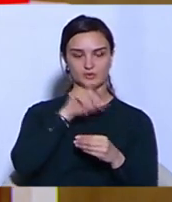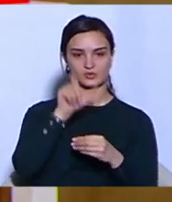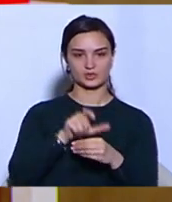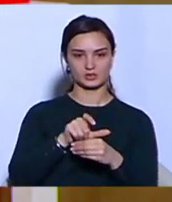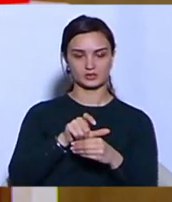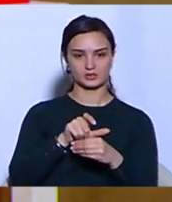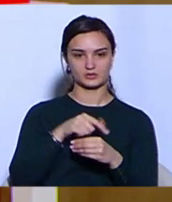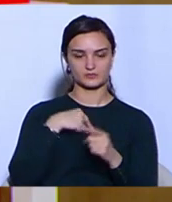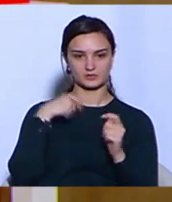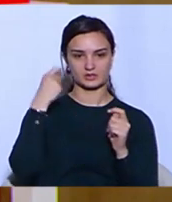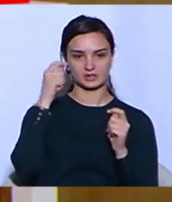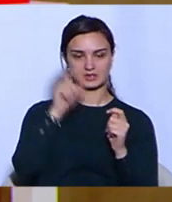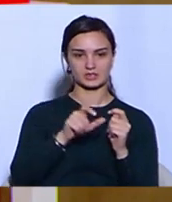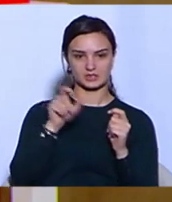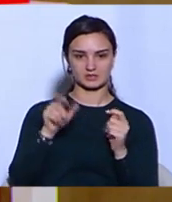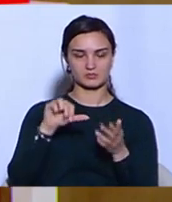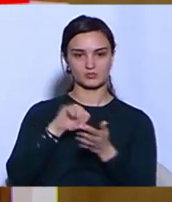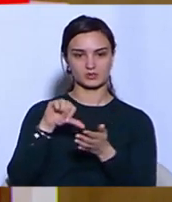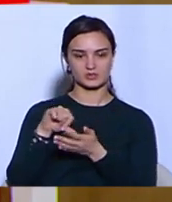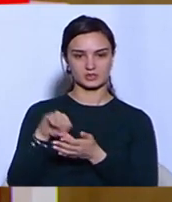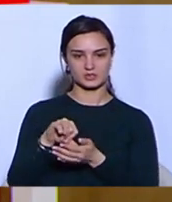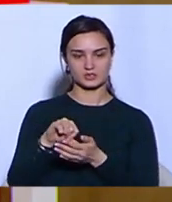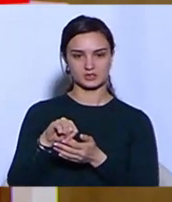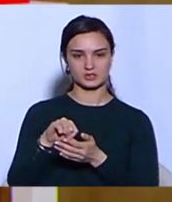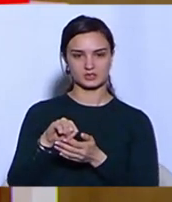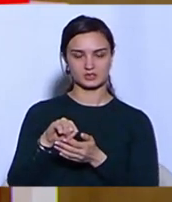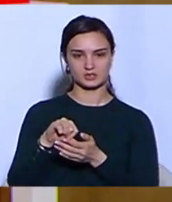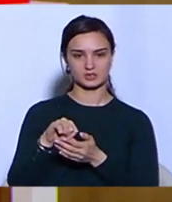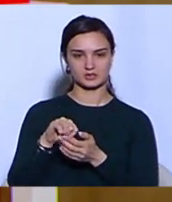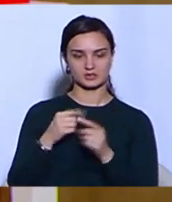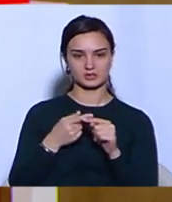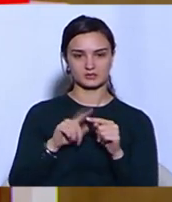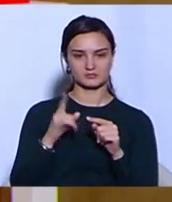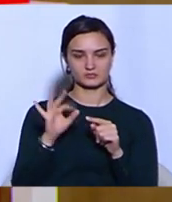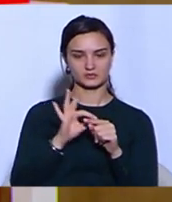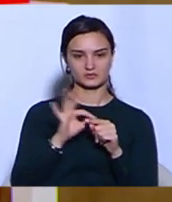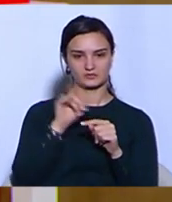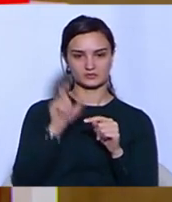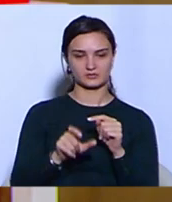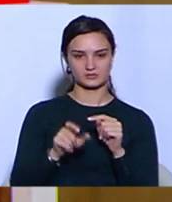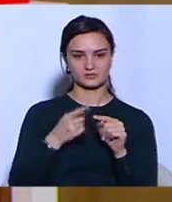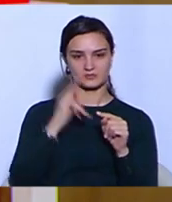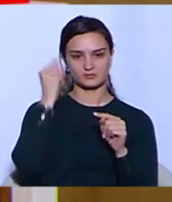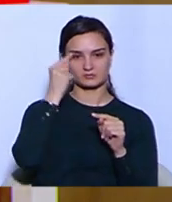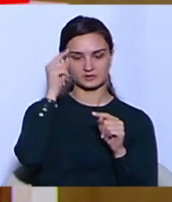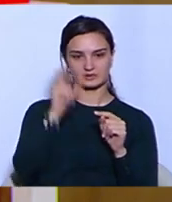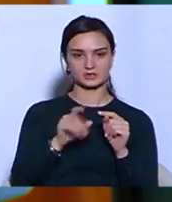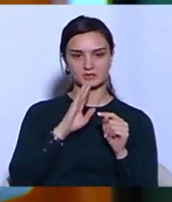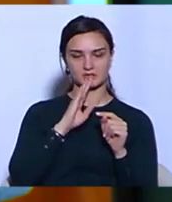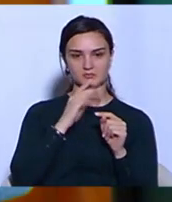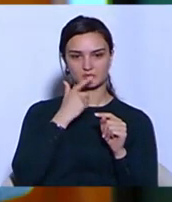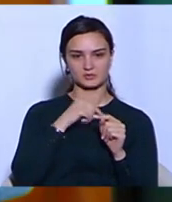და ჩვენი გადაცემების ასევე მონაწილე ბავშვთა ნევროლოგი და ამავე დროს ბავშვთა ფსიქიატრი ქალბატონი